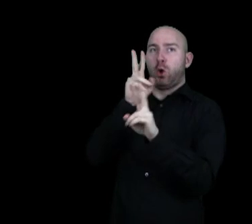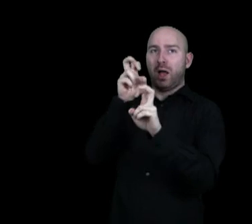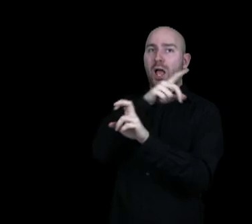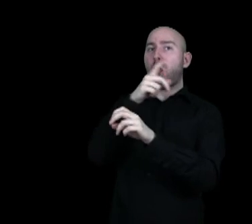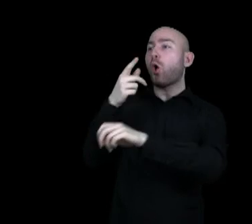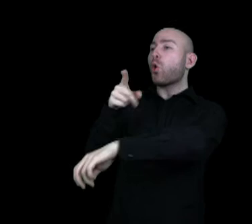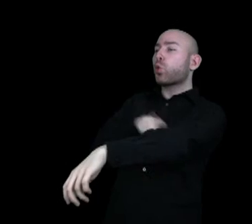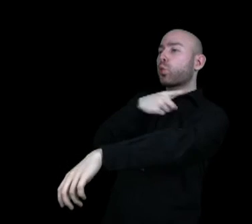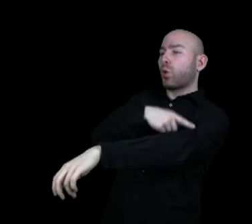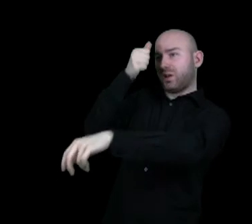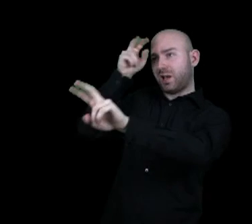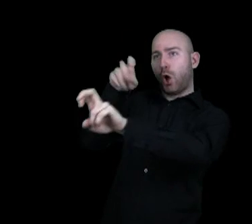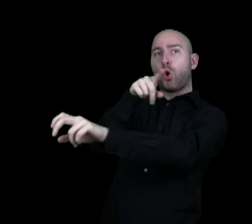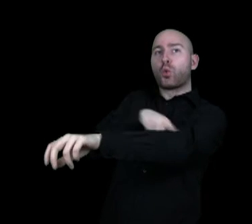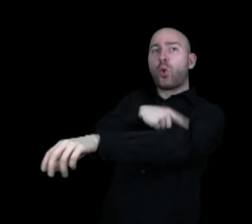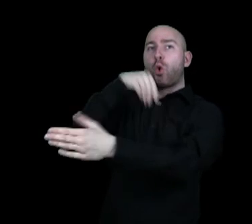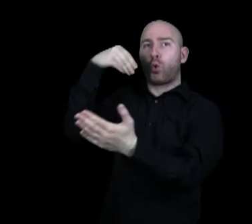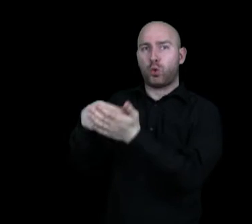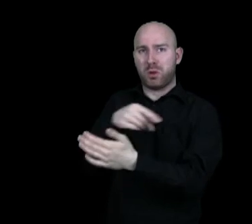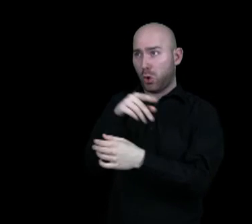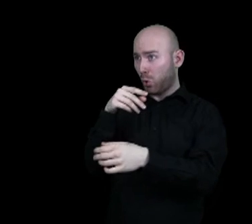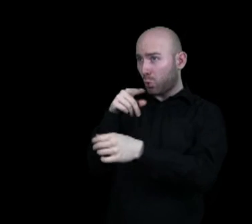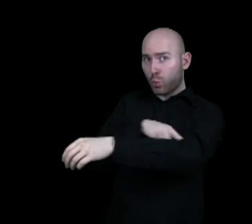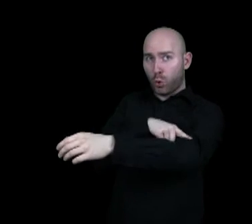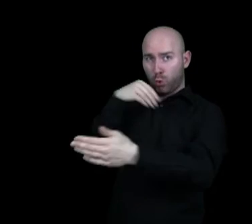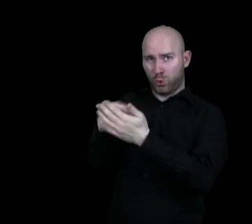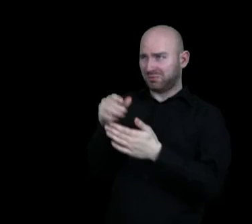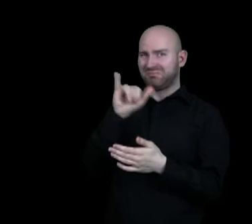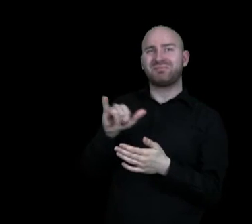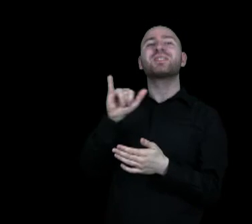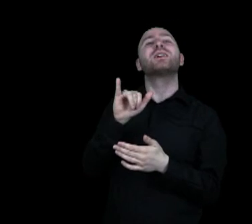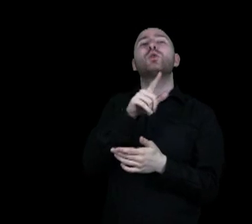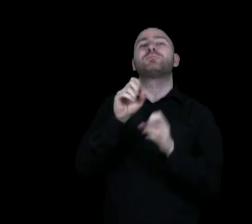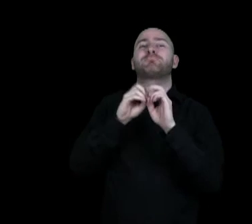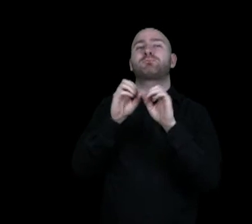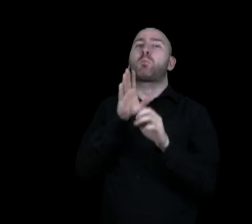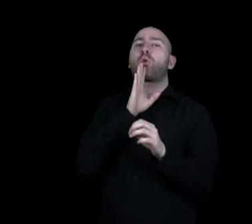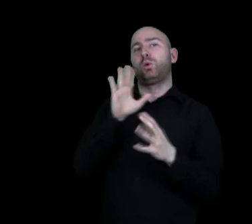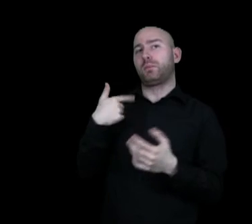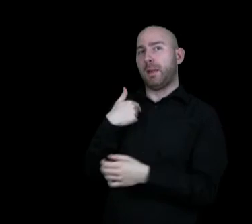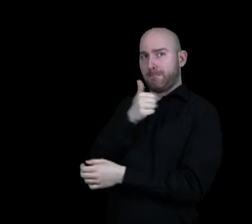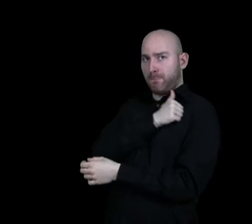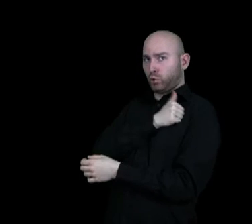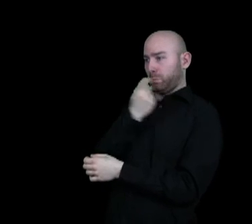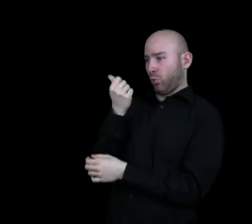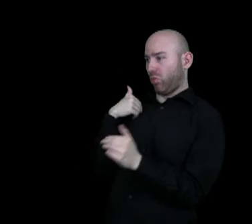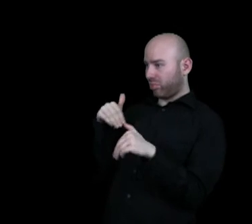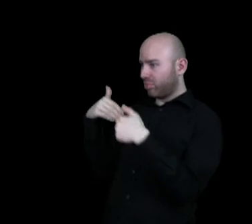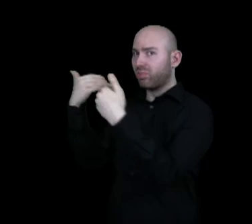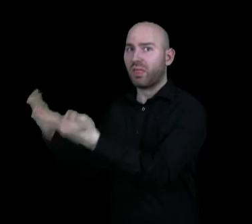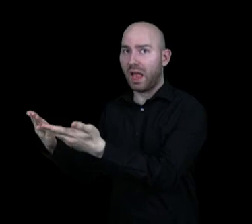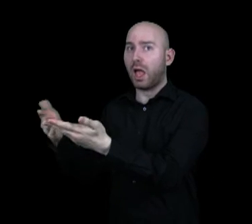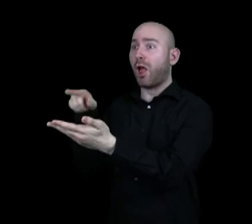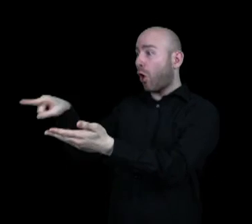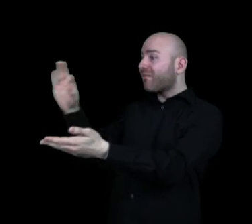Kupuje długi. Kupowanie długów. Dziwnie wam brzmi, co? To jest to samo, co udzielanie